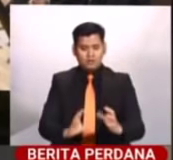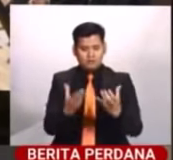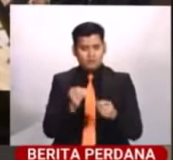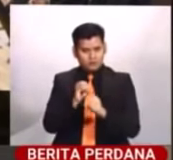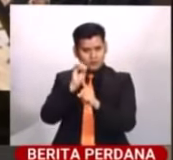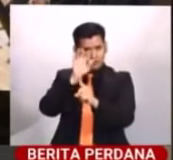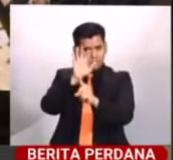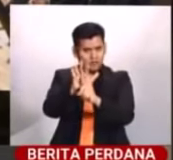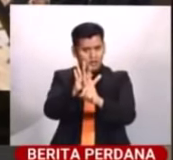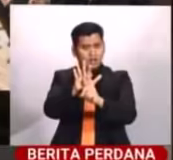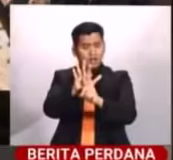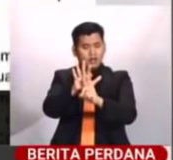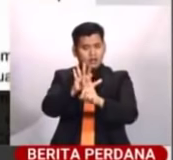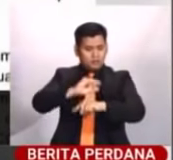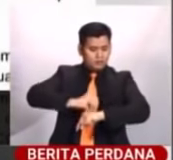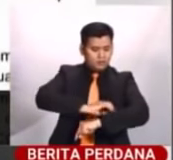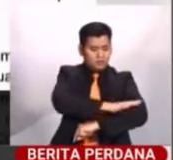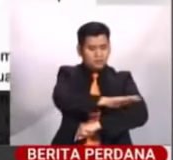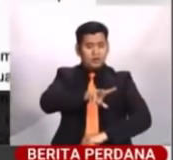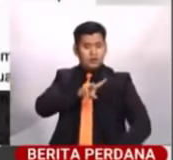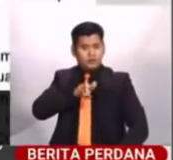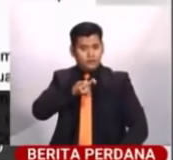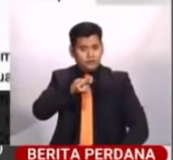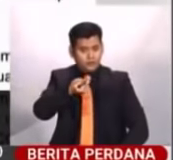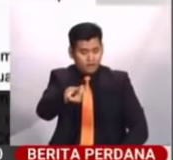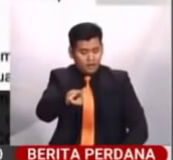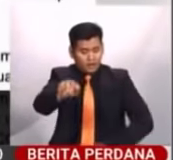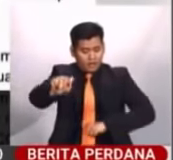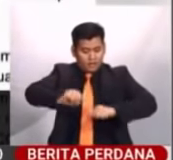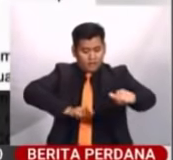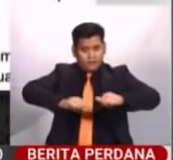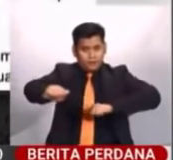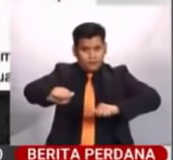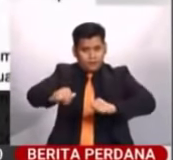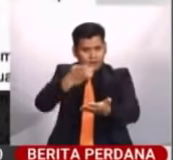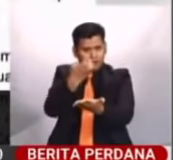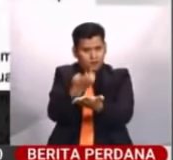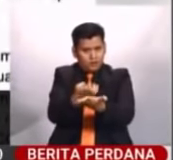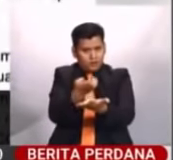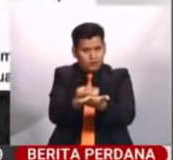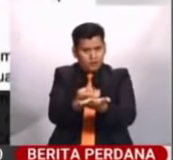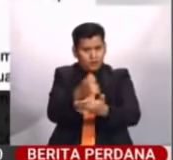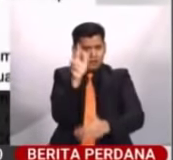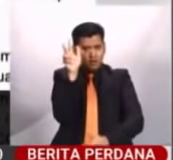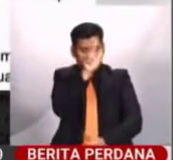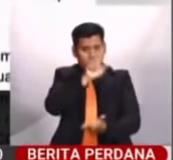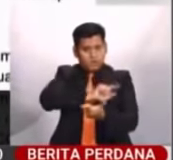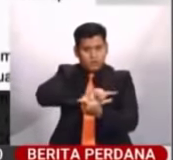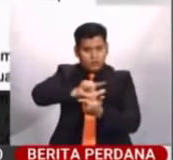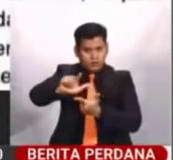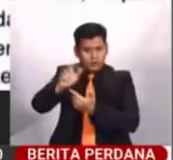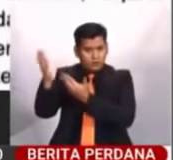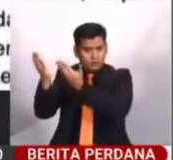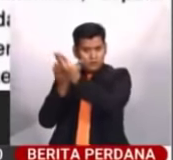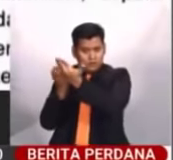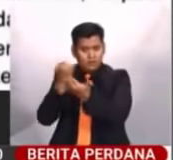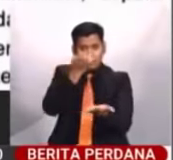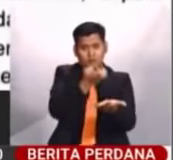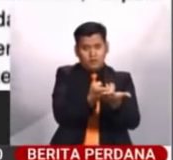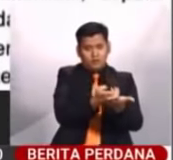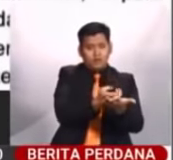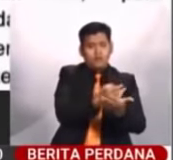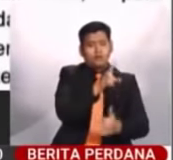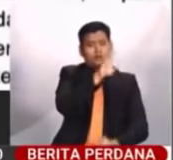impak COVID-19 terhadap aktiviti ekonomi. Kerajaan pernah meluluskan pakej rangsangan ekonomi bernilai